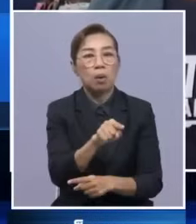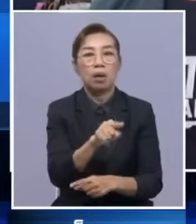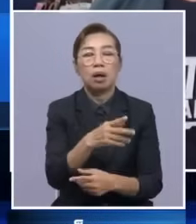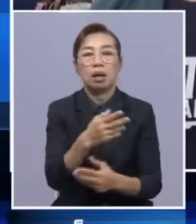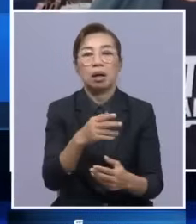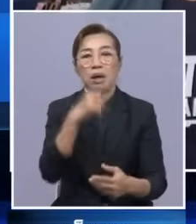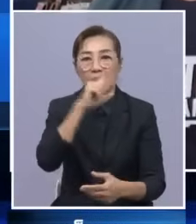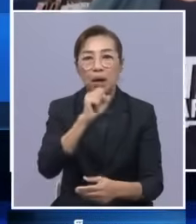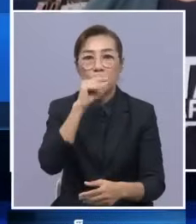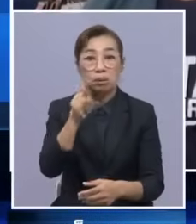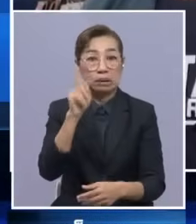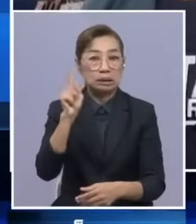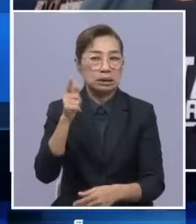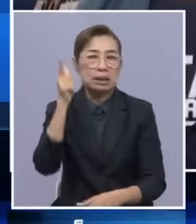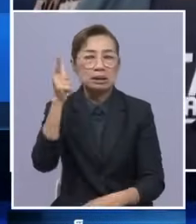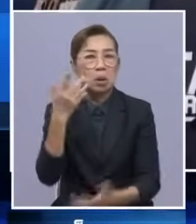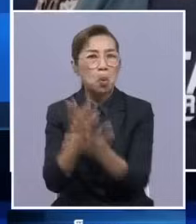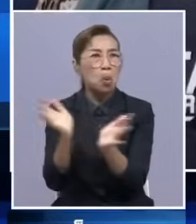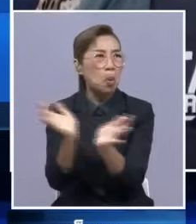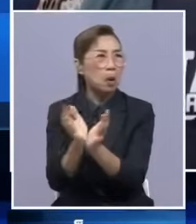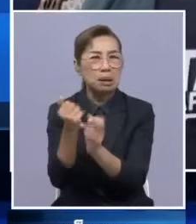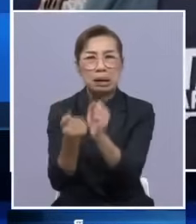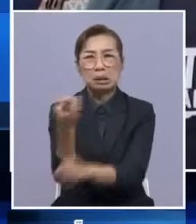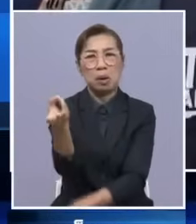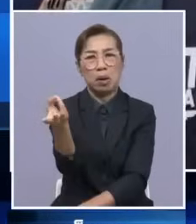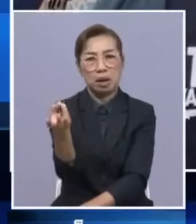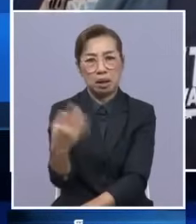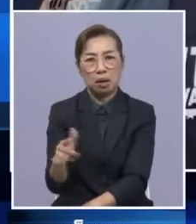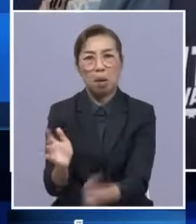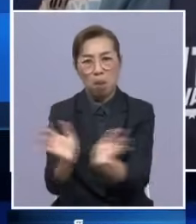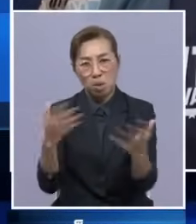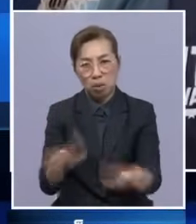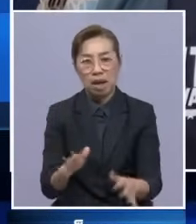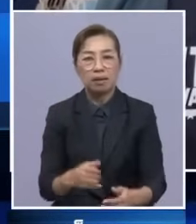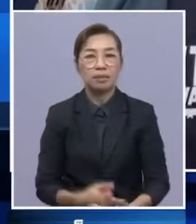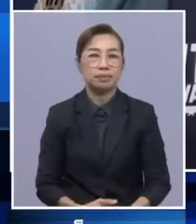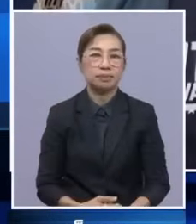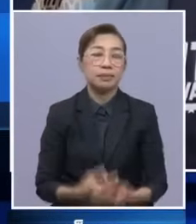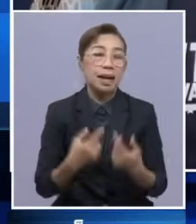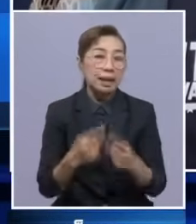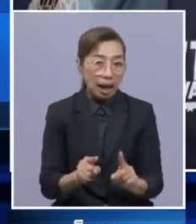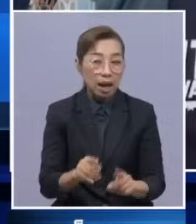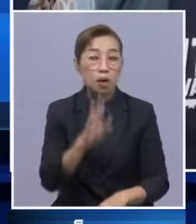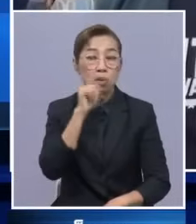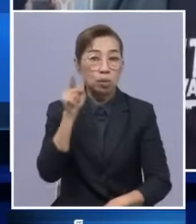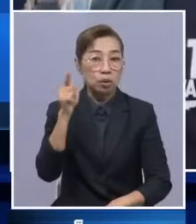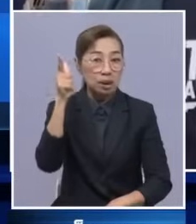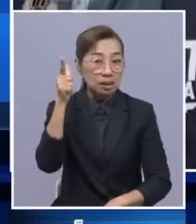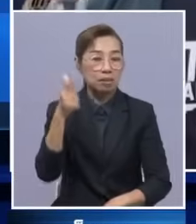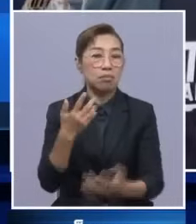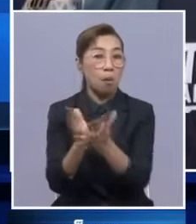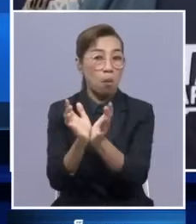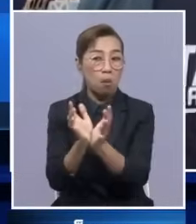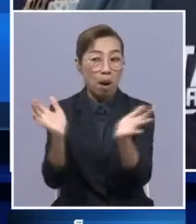ว่าจริงๆถ้านับจำนวนโทษก็อาจจะไม่นานแล้วหรือเปล่า เหลืออีกไม่กี่เดือนก็ได้ออกจากเรือนจำแล้ว แต่ทั้งนี้ถ้าออกมามันก็หมายร